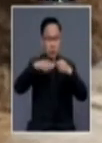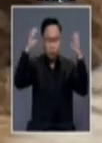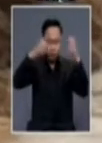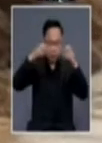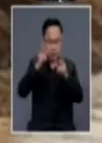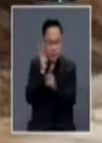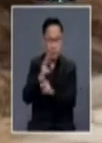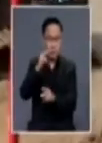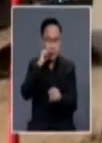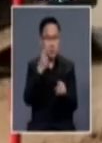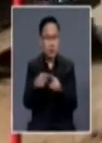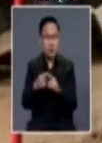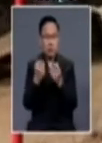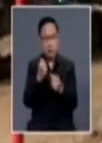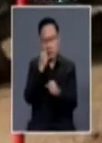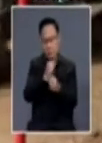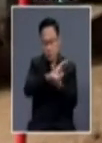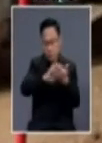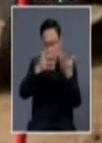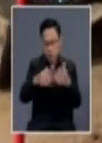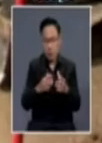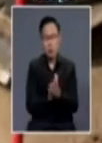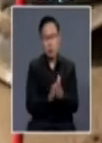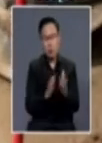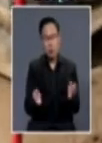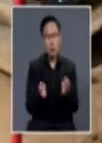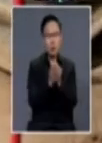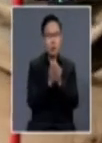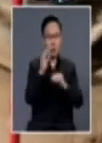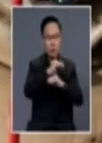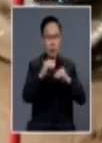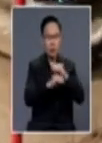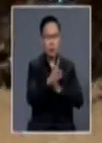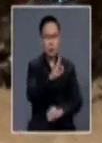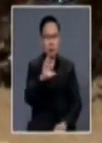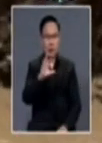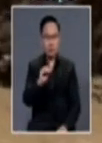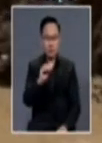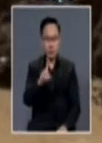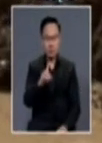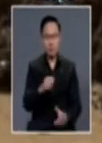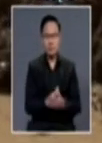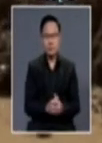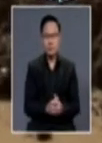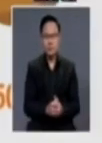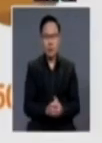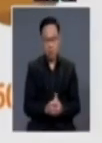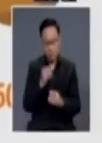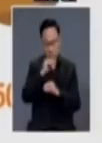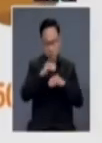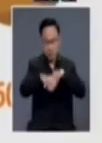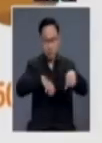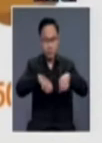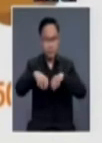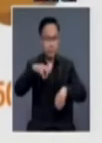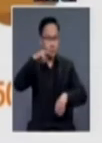เกษตรปัจจุบันดำเนินการเสร็จสิ้นแล้วรวม751โครงการนอกจากนั้นยังมีการดำเนินโครงการบริหารจัดการทรัพ